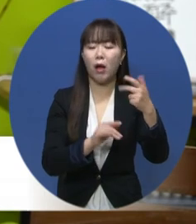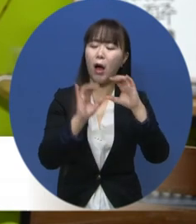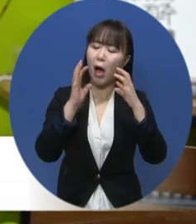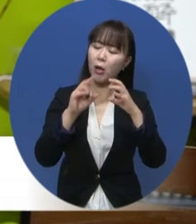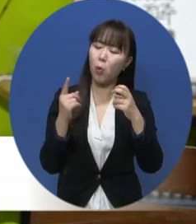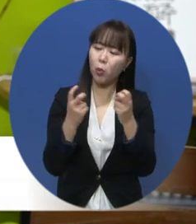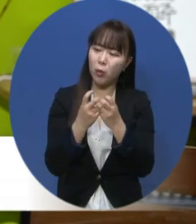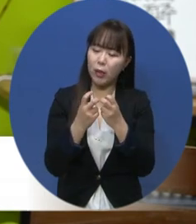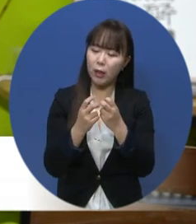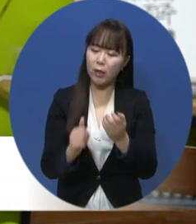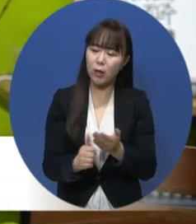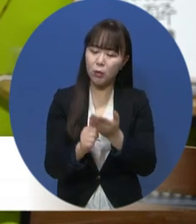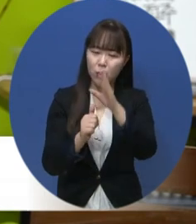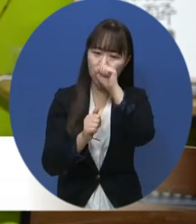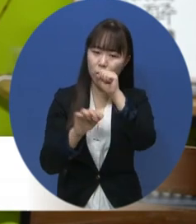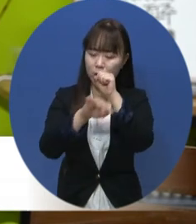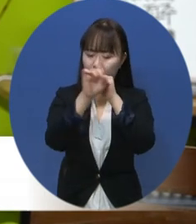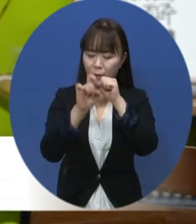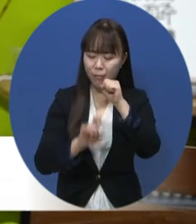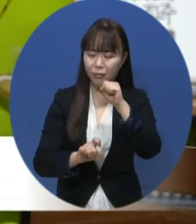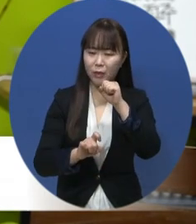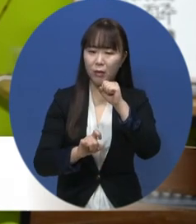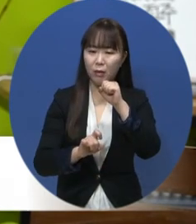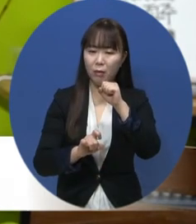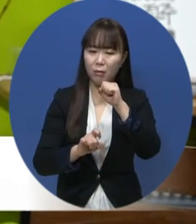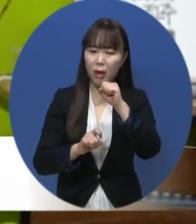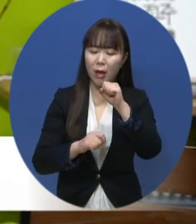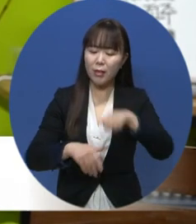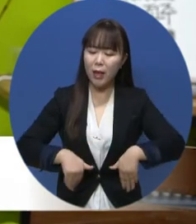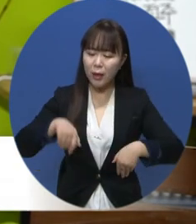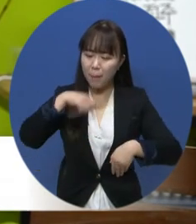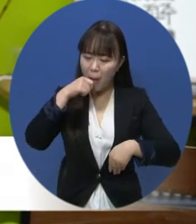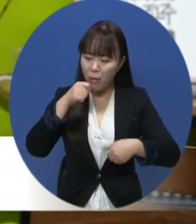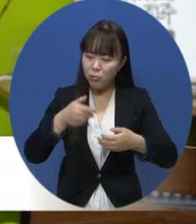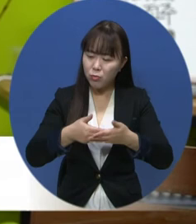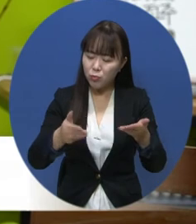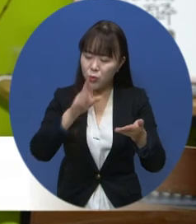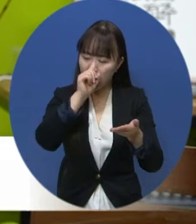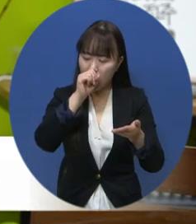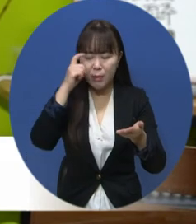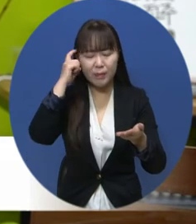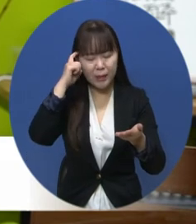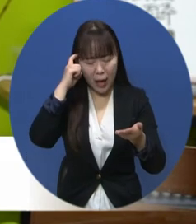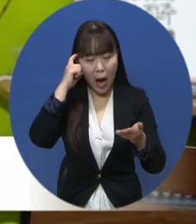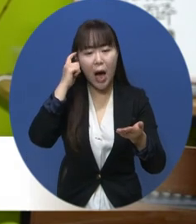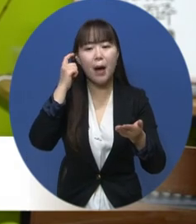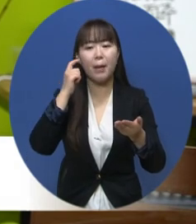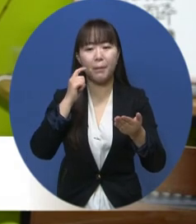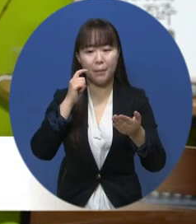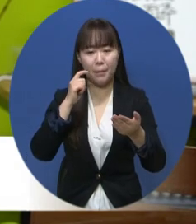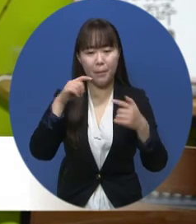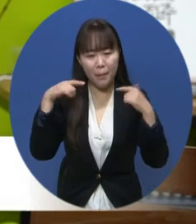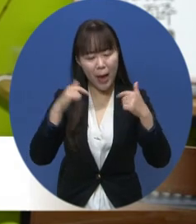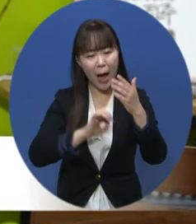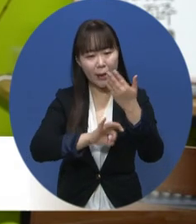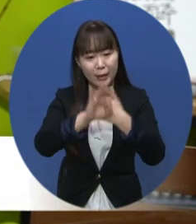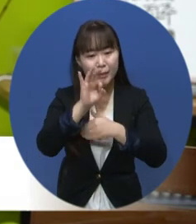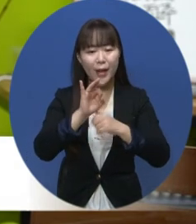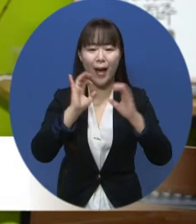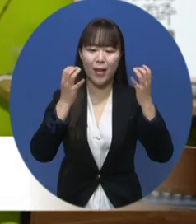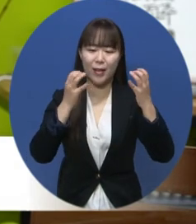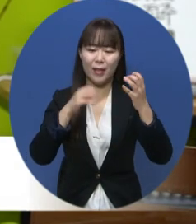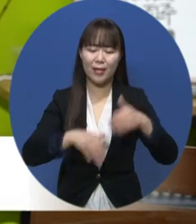어떻게 키울까, 우리 아이들 어떻게 밥을 따뜻하게 먹일까 생각을 하다가 매일 아침 우리 아이들에게